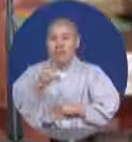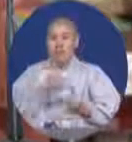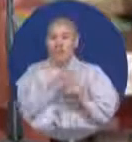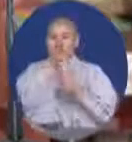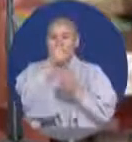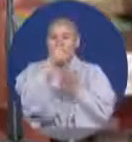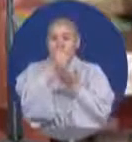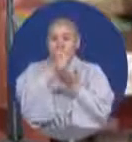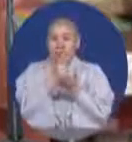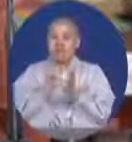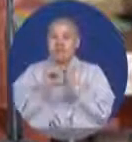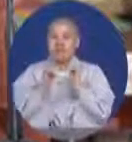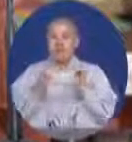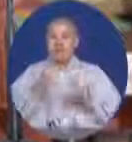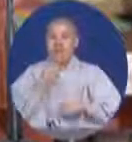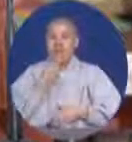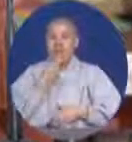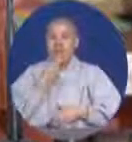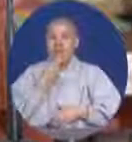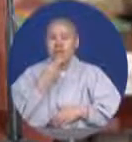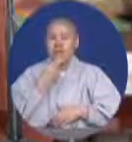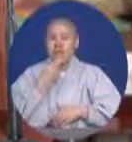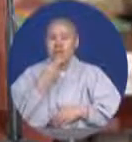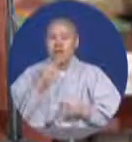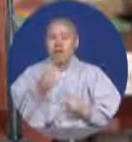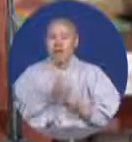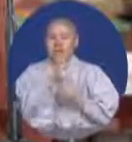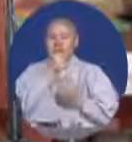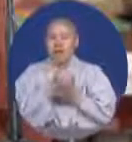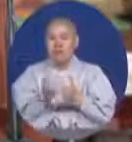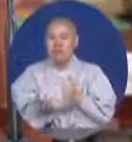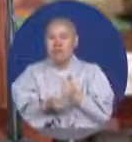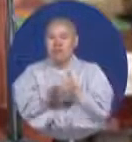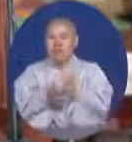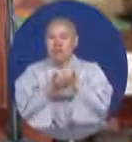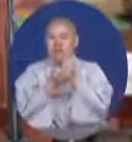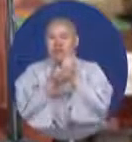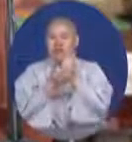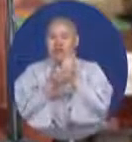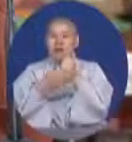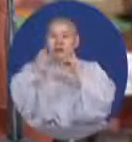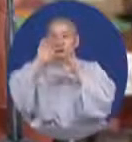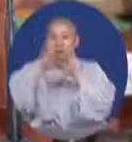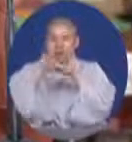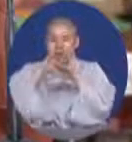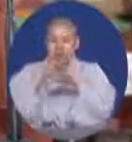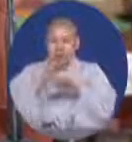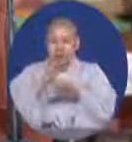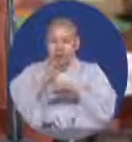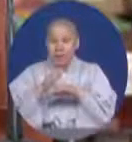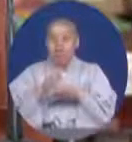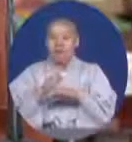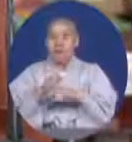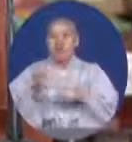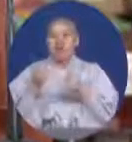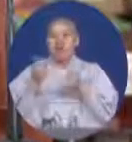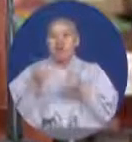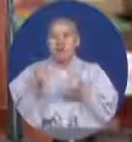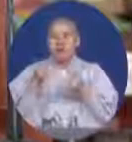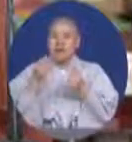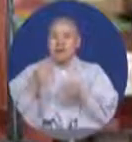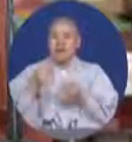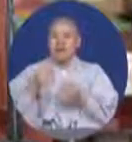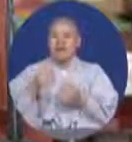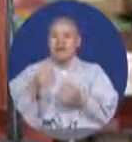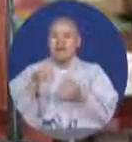부처님 같은 분은 없다. 이 찬불송이거든요. 이 찬불송을 올린